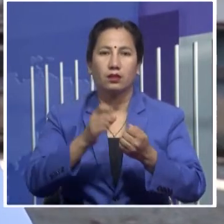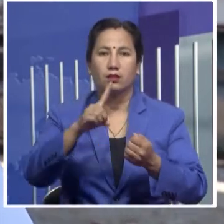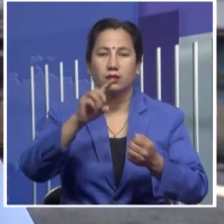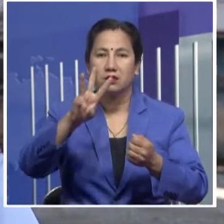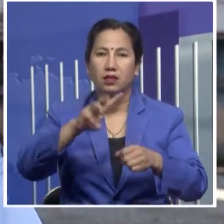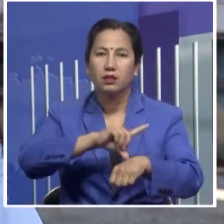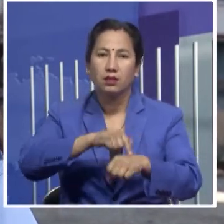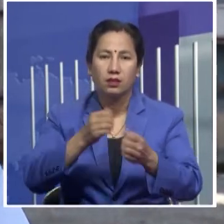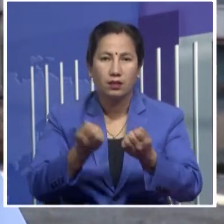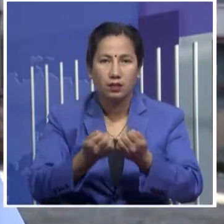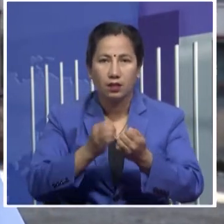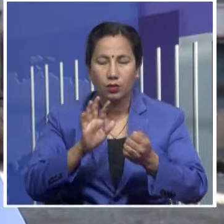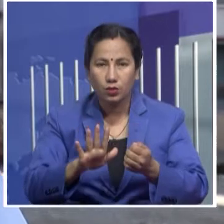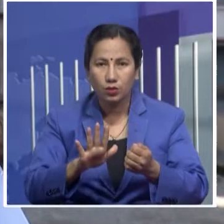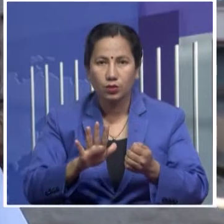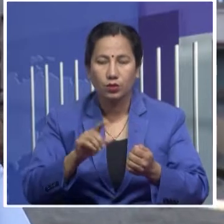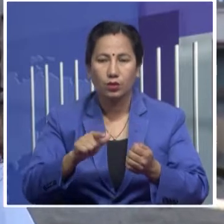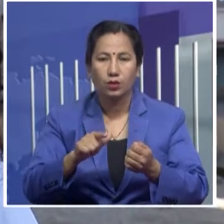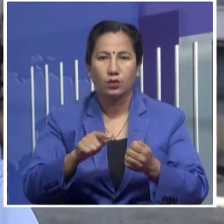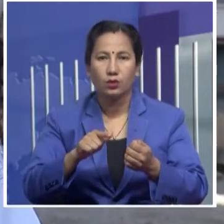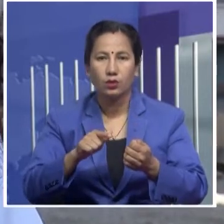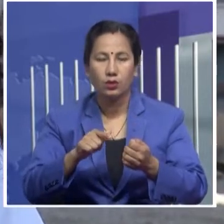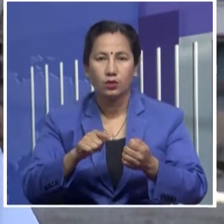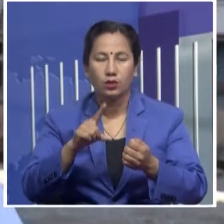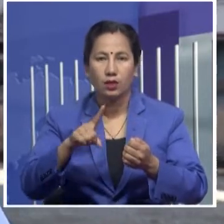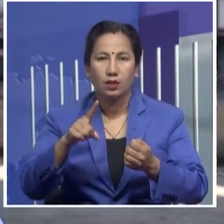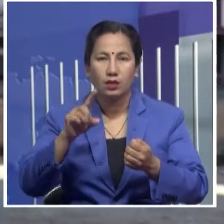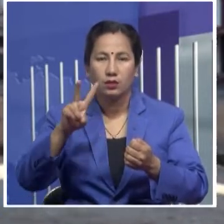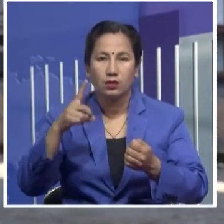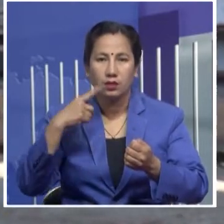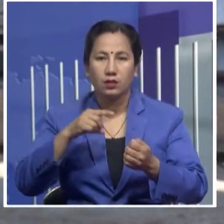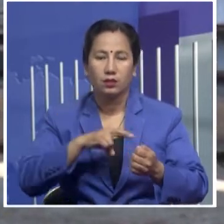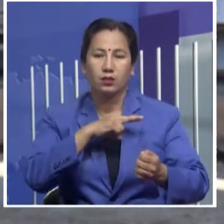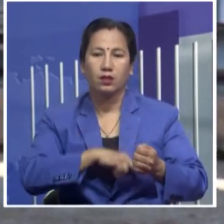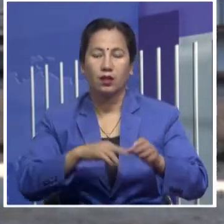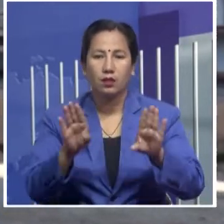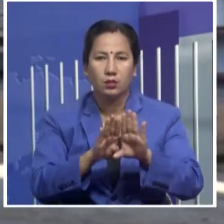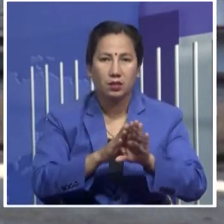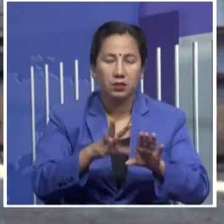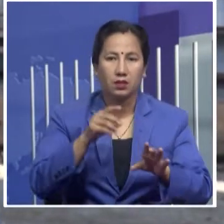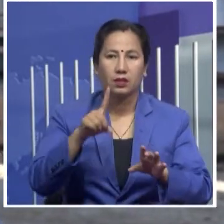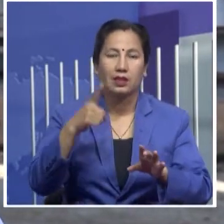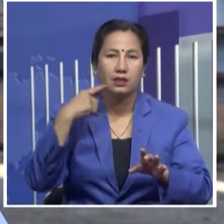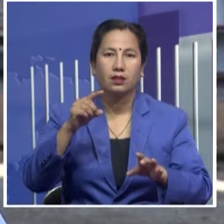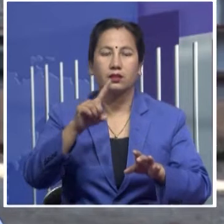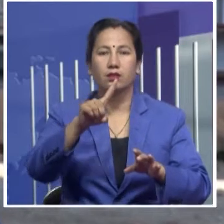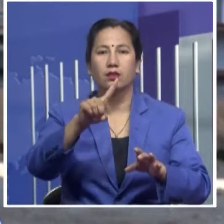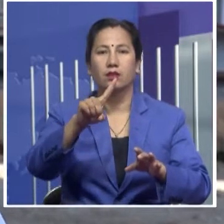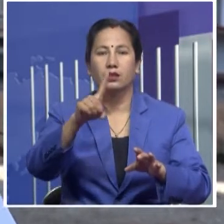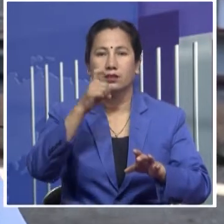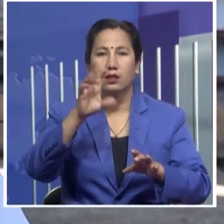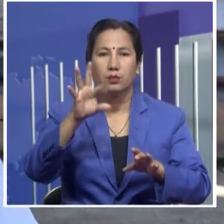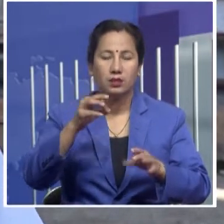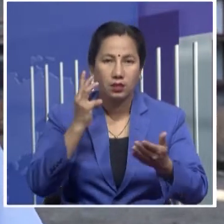त्यसै 13-14 घन्टा नाइट गरेर आउँछौँ, त्यो नाइट एक दिनको तलब बराबरको पनि छैन, खालि 150 मात्र दिइरहेको छ। 150 हाम्रो त्यो नाइटमा